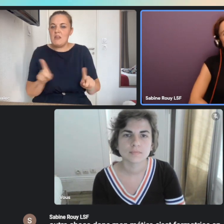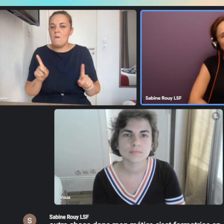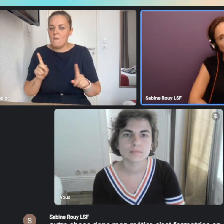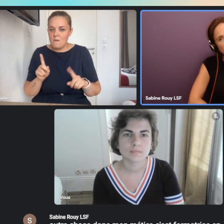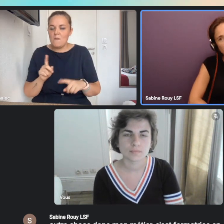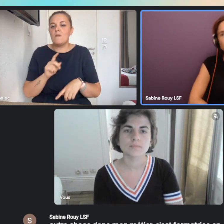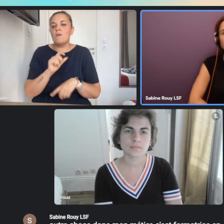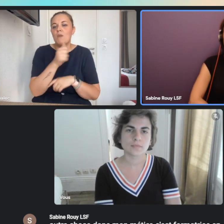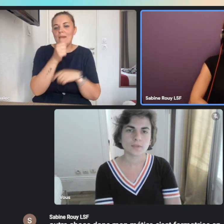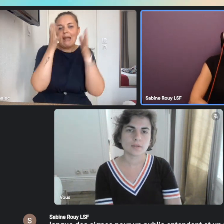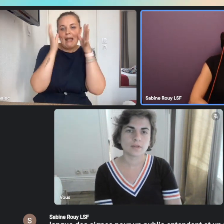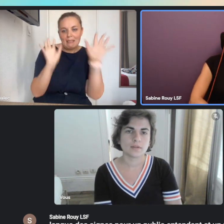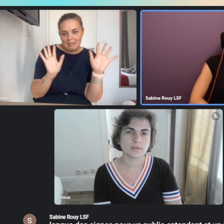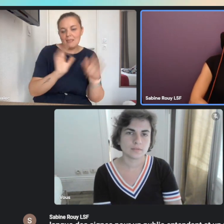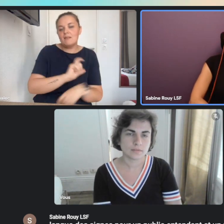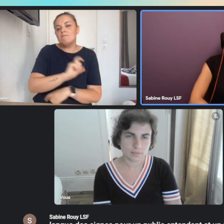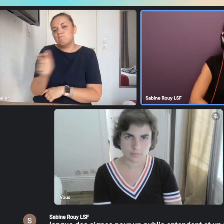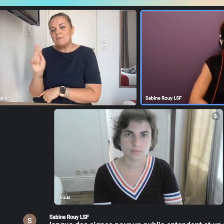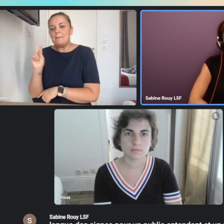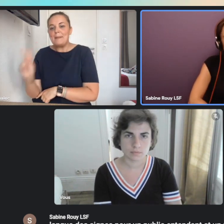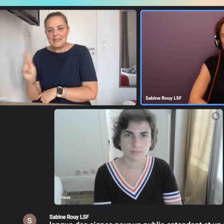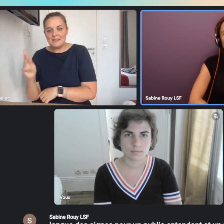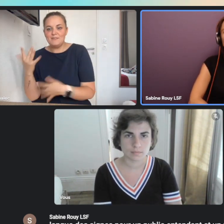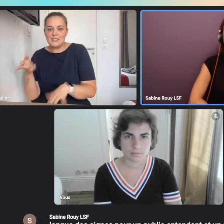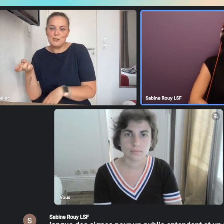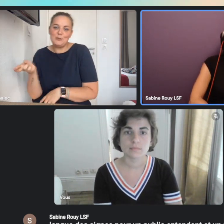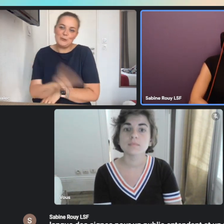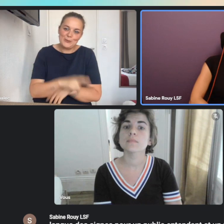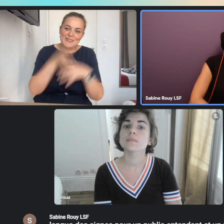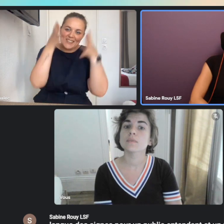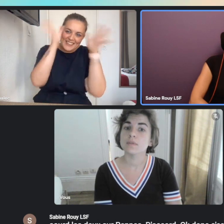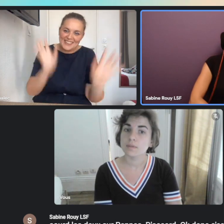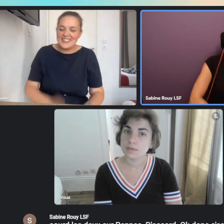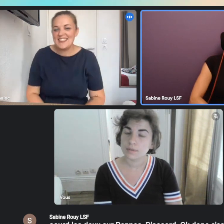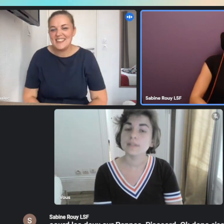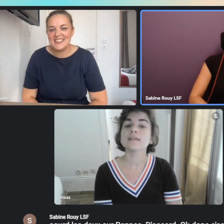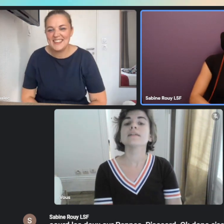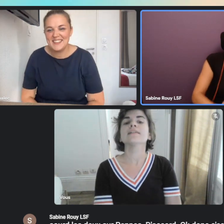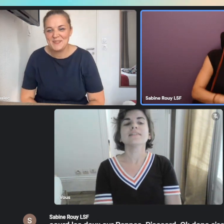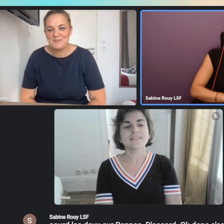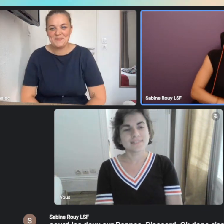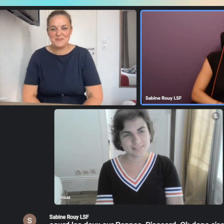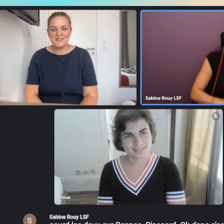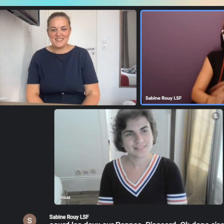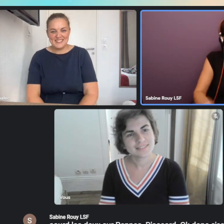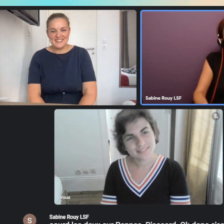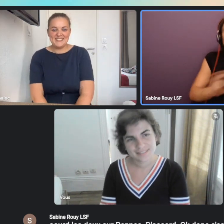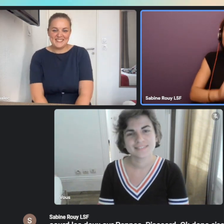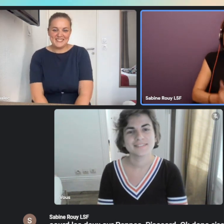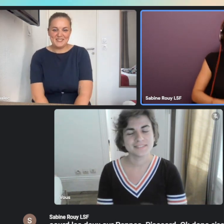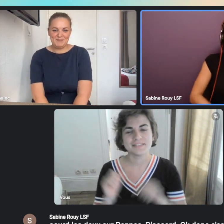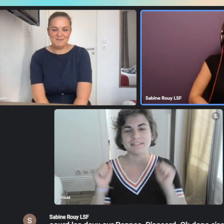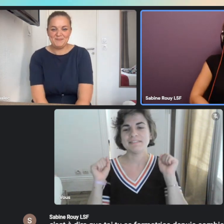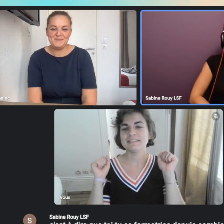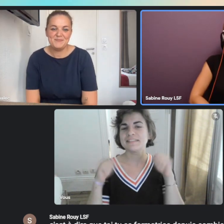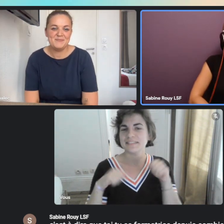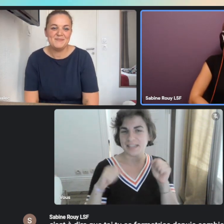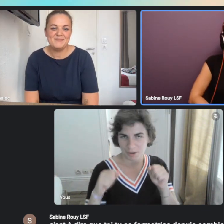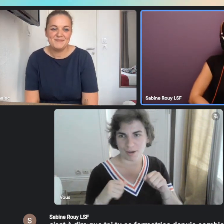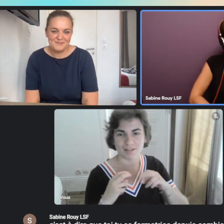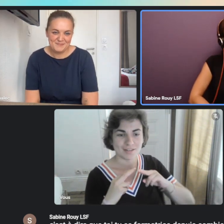Donc, sur 3 sites différents. Le premier, c'est sur Rennes, le second sur Paris. Et donc, j'ai été sur Rennes, puis sur Paris, je suis revenue sur